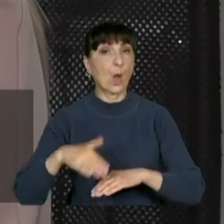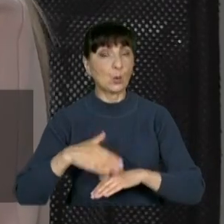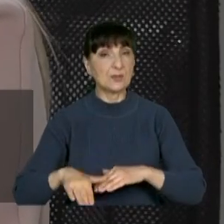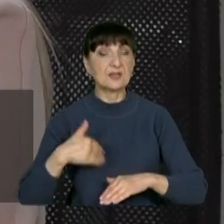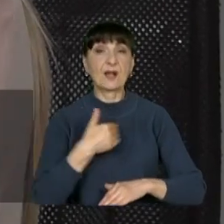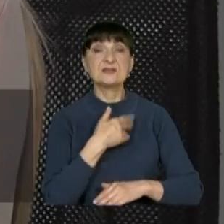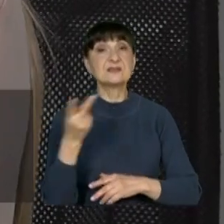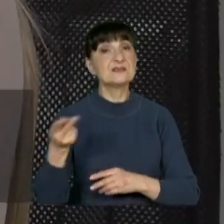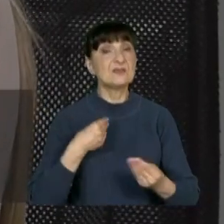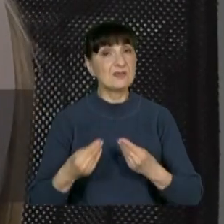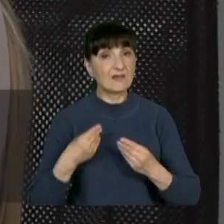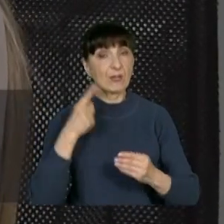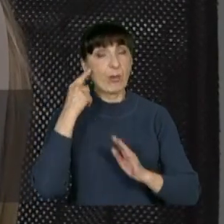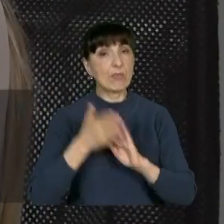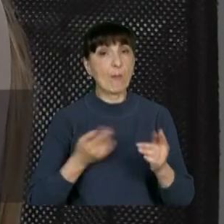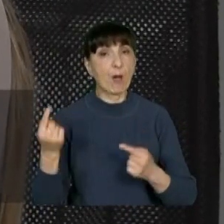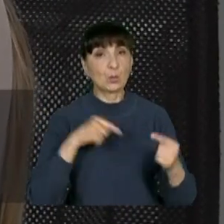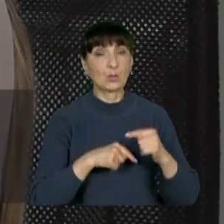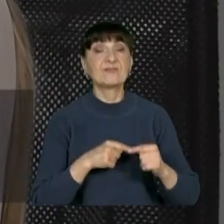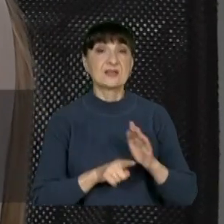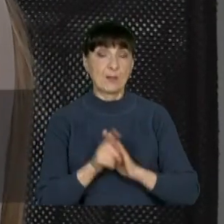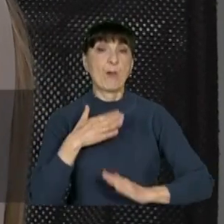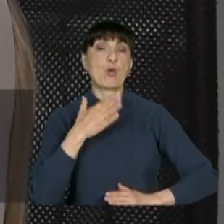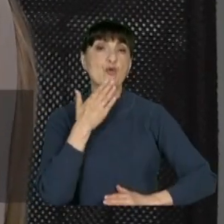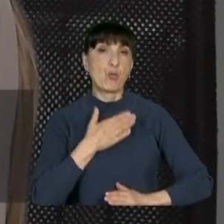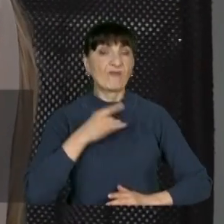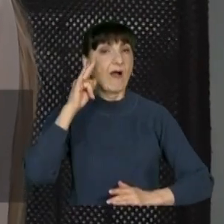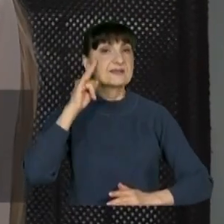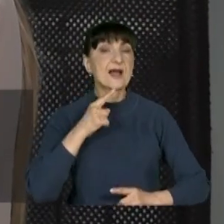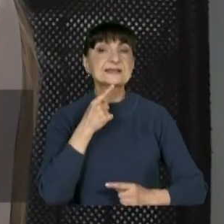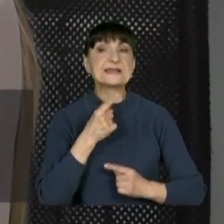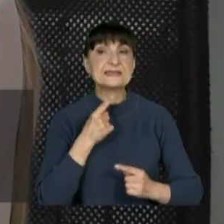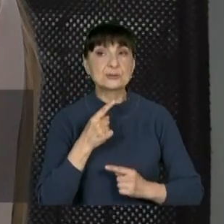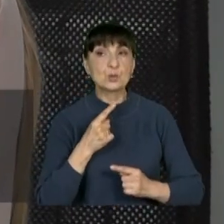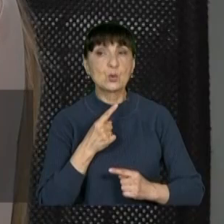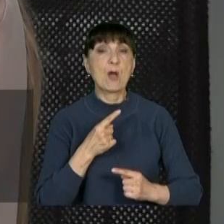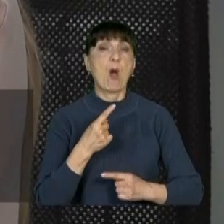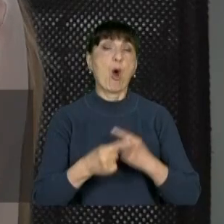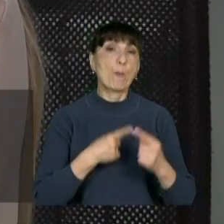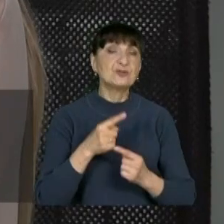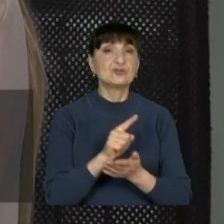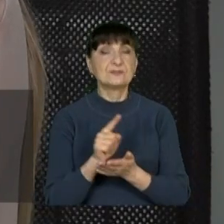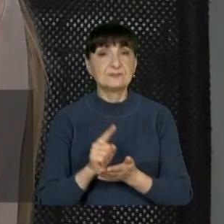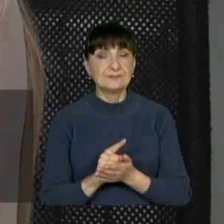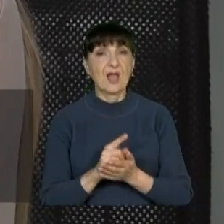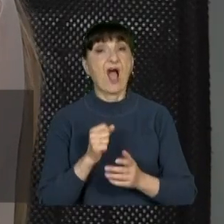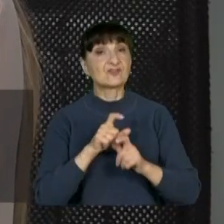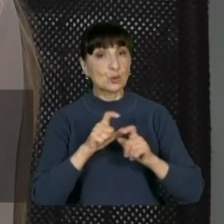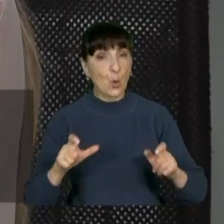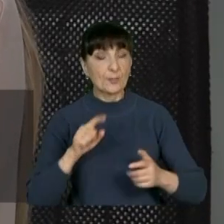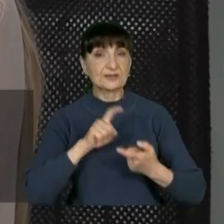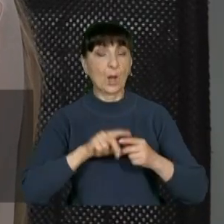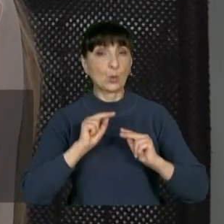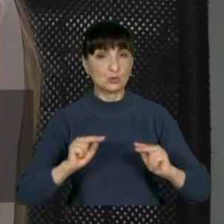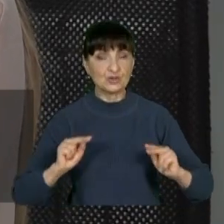хотелось играть с ними и понимать их. Так зародилась моя любовь к государственному языку, обычаям и традициям номадов. А в школе, благодаря